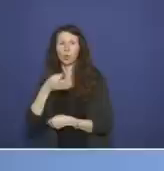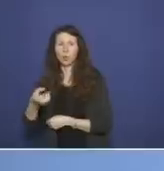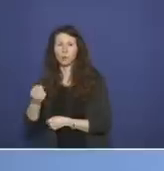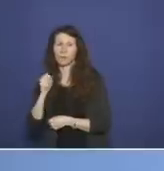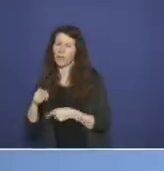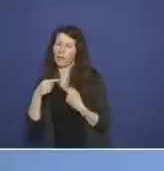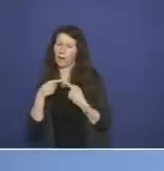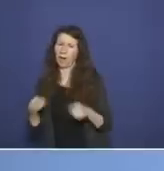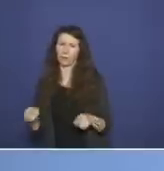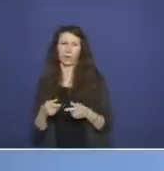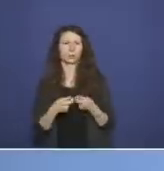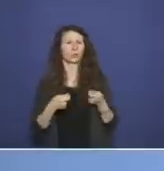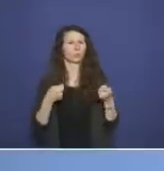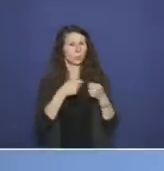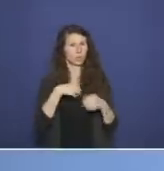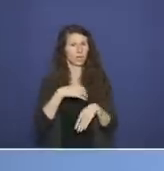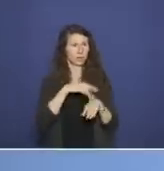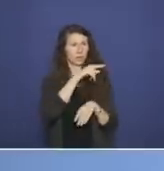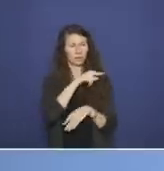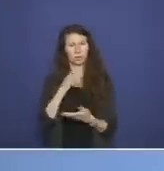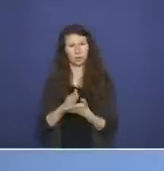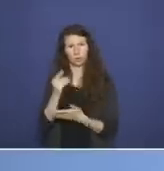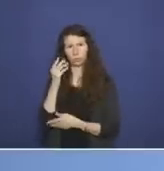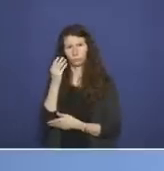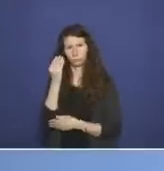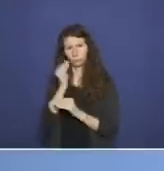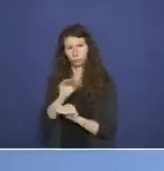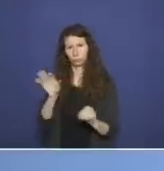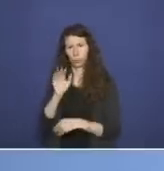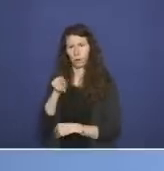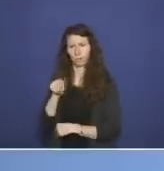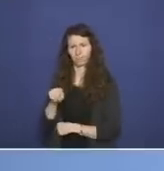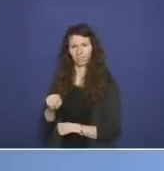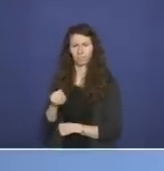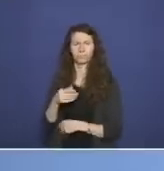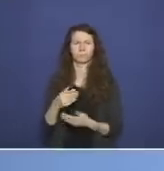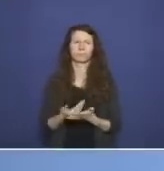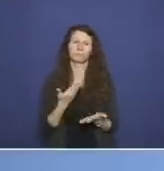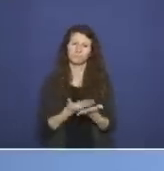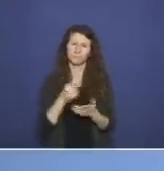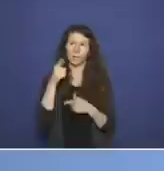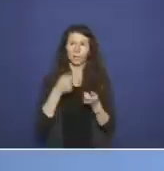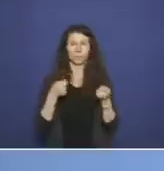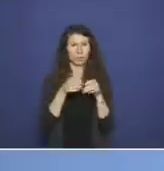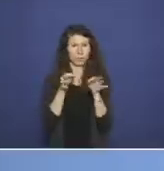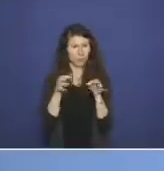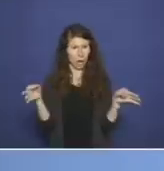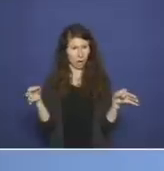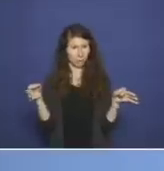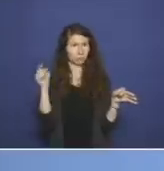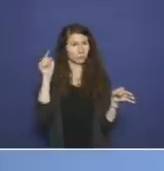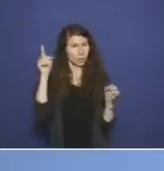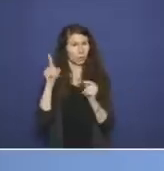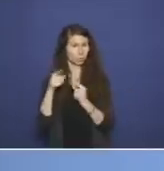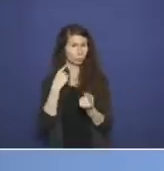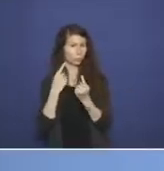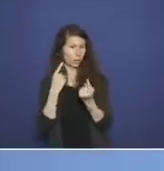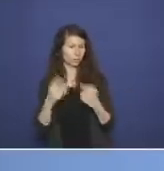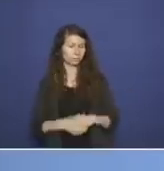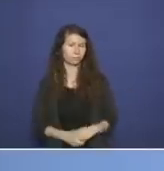zu der die Bundeskanzlerin sich geäußert hat. Und insofern wird dieses im Bundestag dann zu besprechen sein.